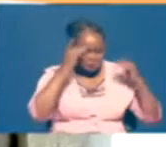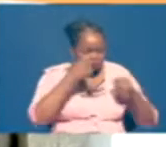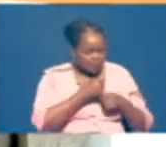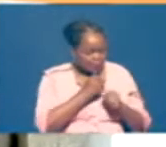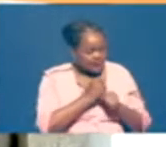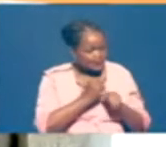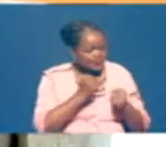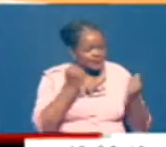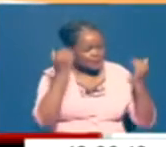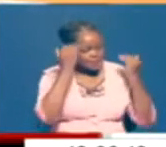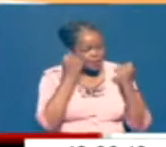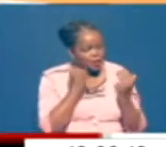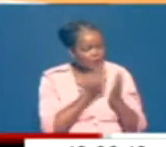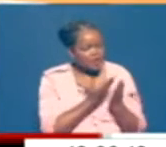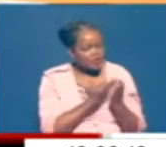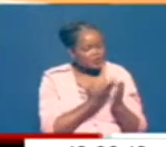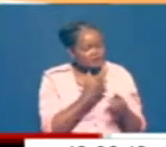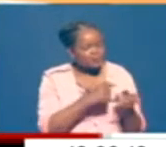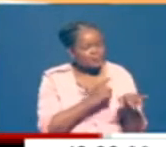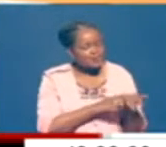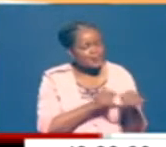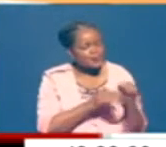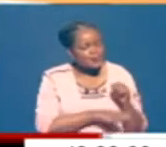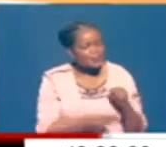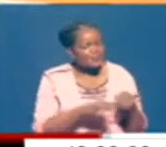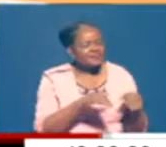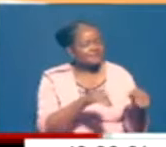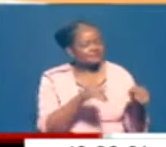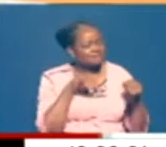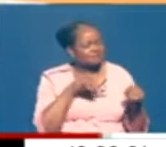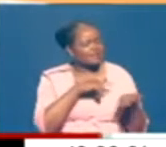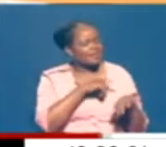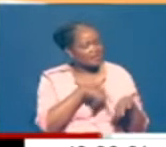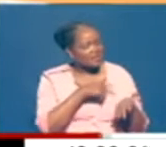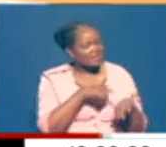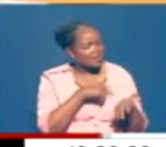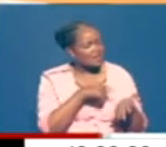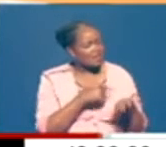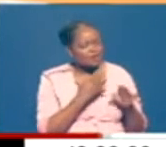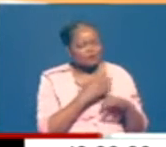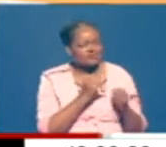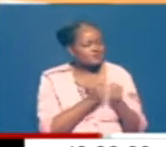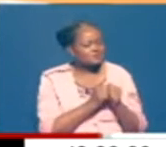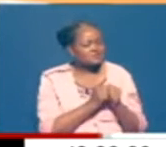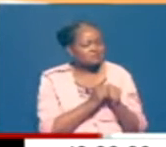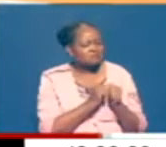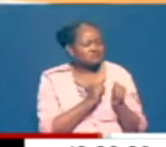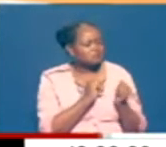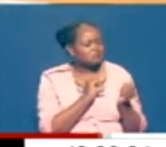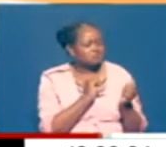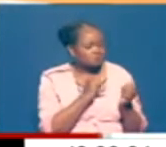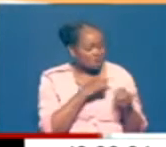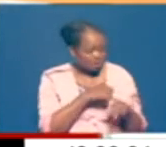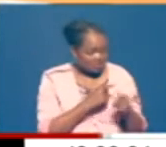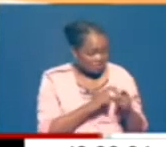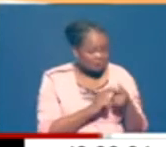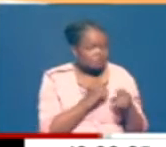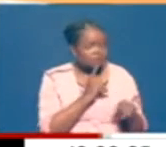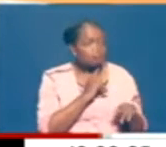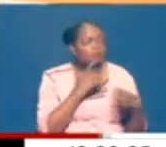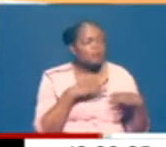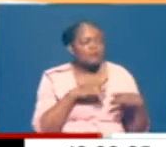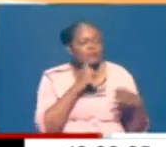ya rufani kuanzia mwendo wa asubuhi, watu walisubiri kwa saa takriban 10, na unapoangalia katika mitandao ya kijamii wengi walikuwa